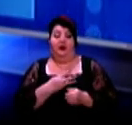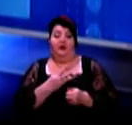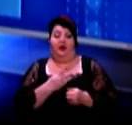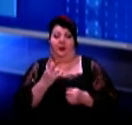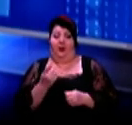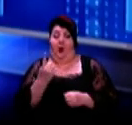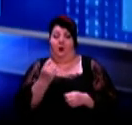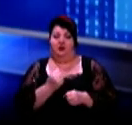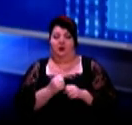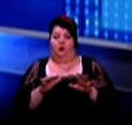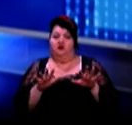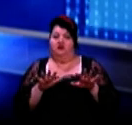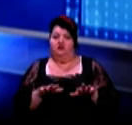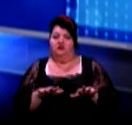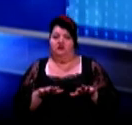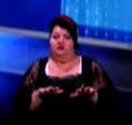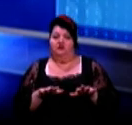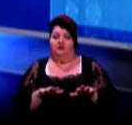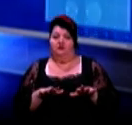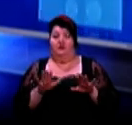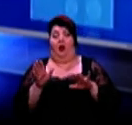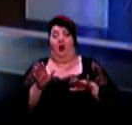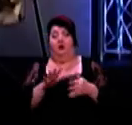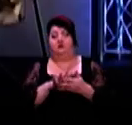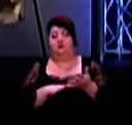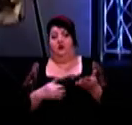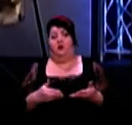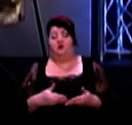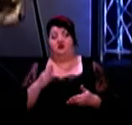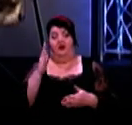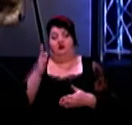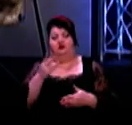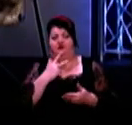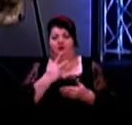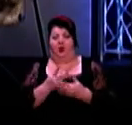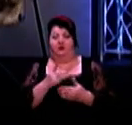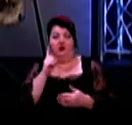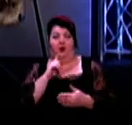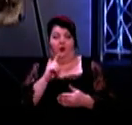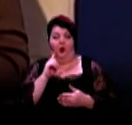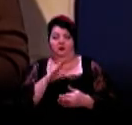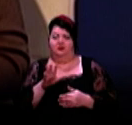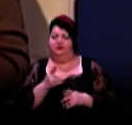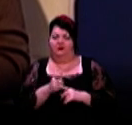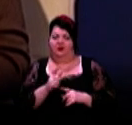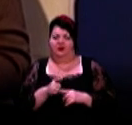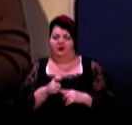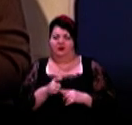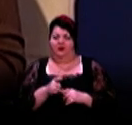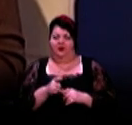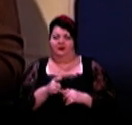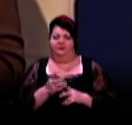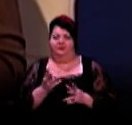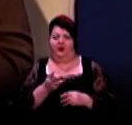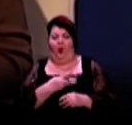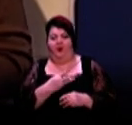місце. А там поживемо, побачимо. Поки що прогнози не надто оптимістичні. Що